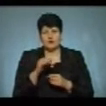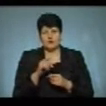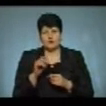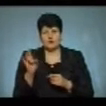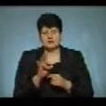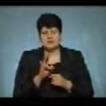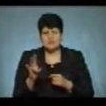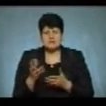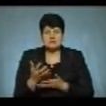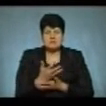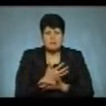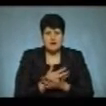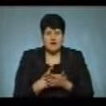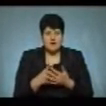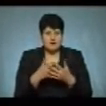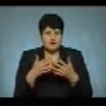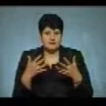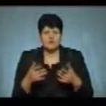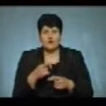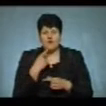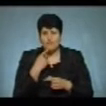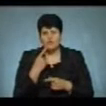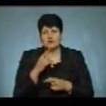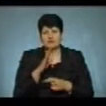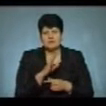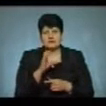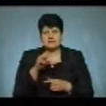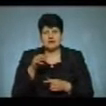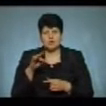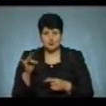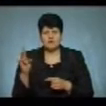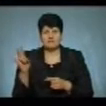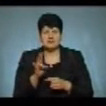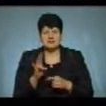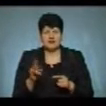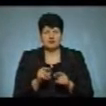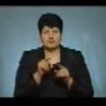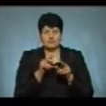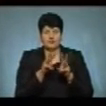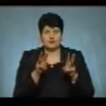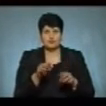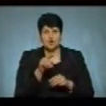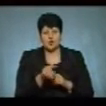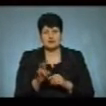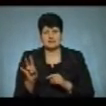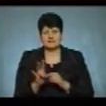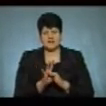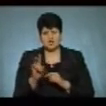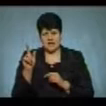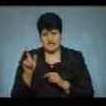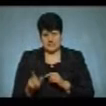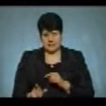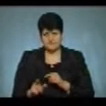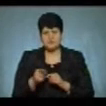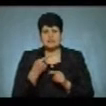збирав експонати. Каже, архієпископ Володимир Стернюк висвятив його на священника. Цей сповідник віри,